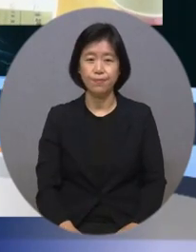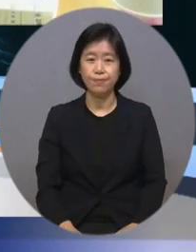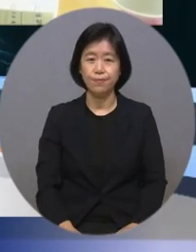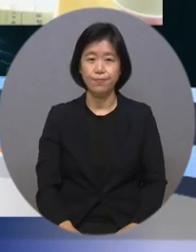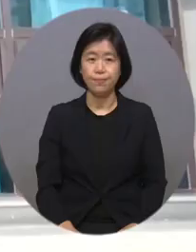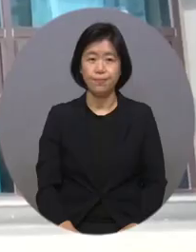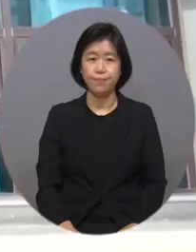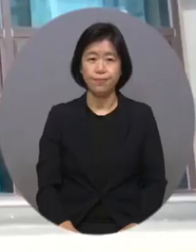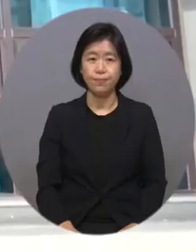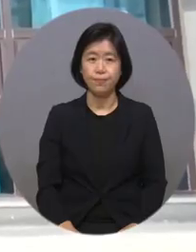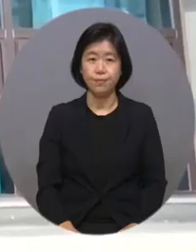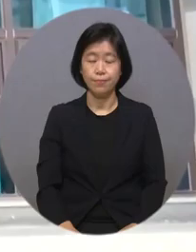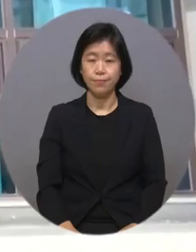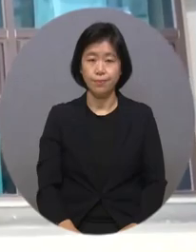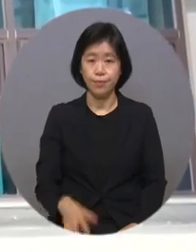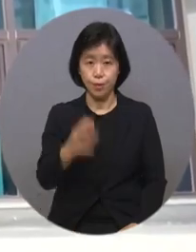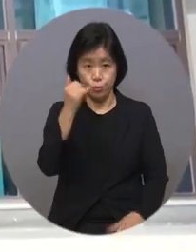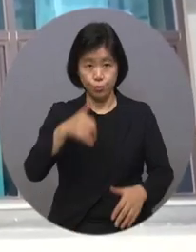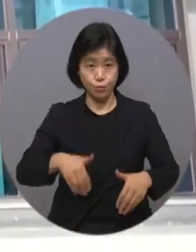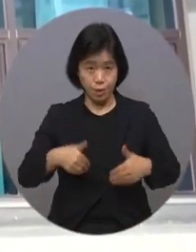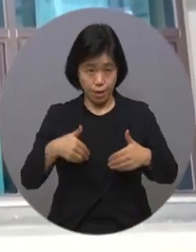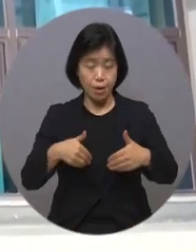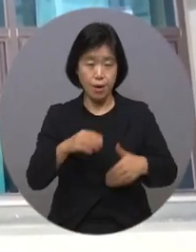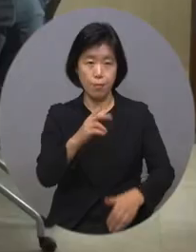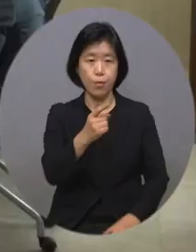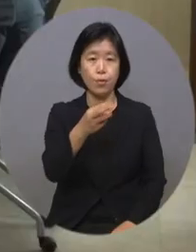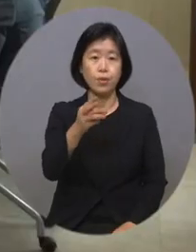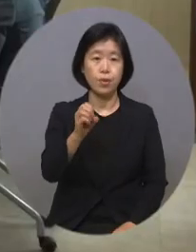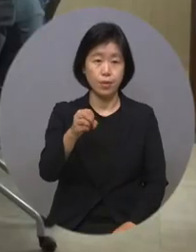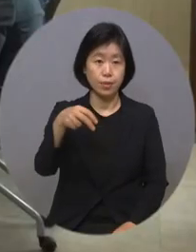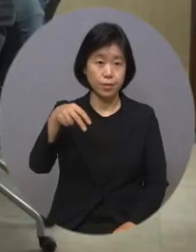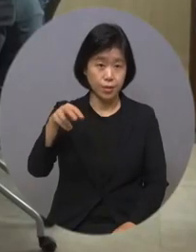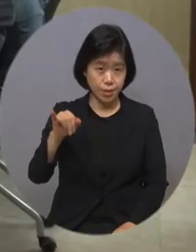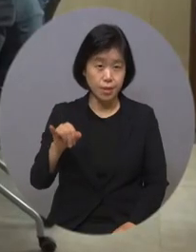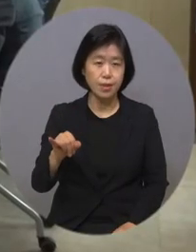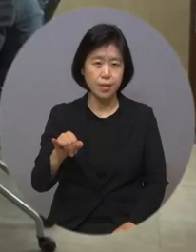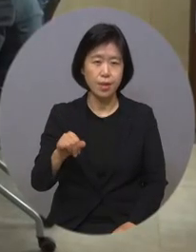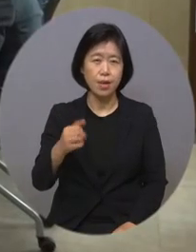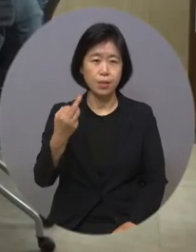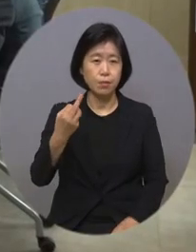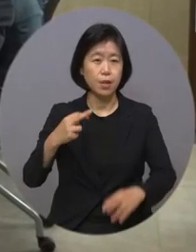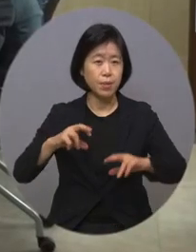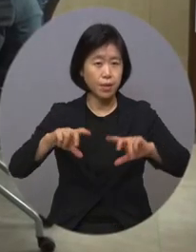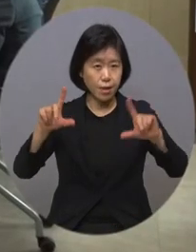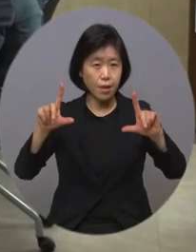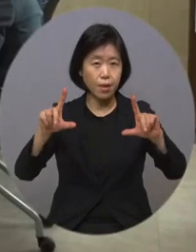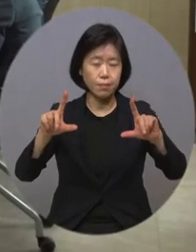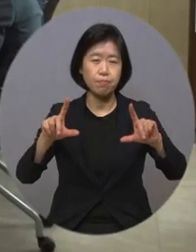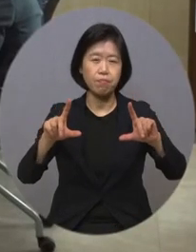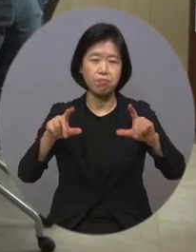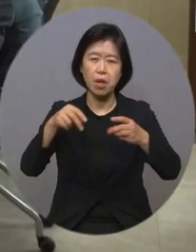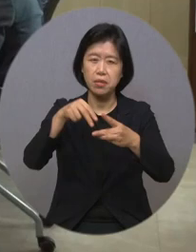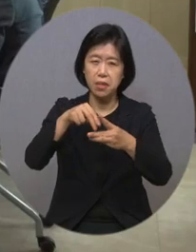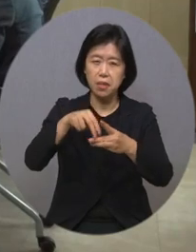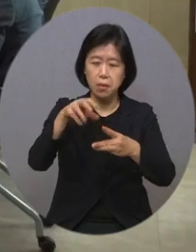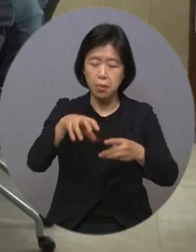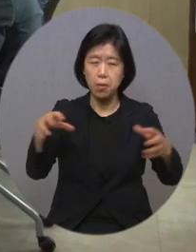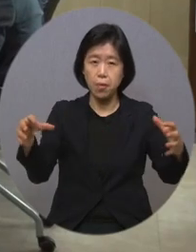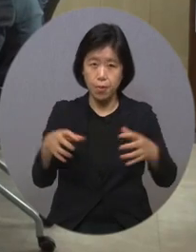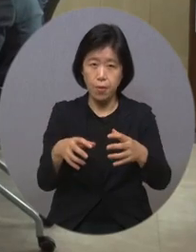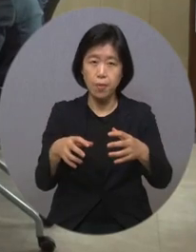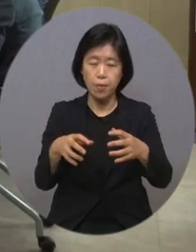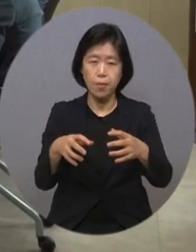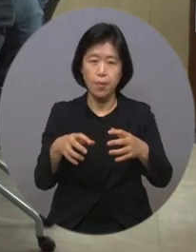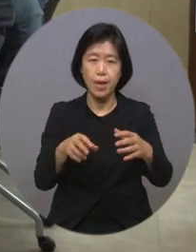보도합니다. 충남 보령시는 13일 대천 삼동 행정복지센터에서 3분기 찾아가는